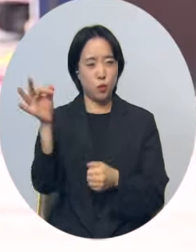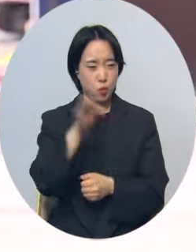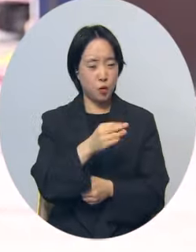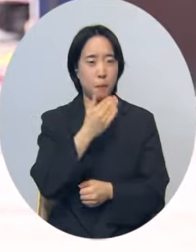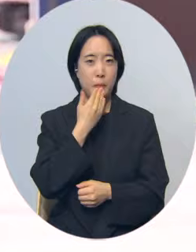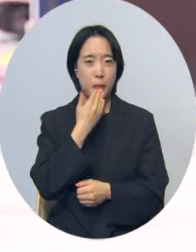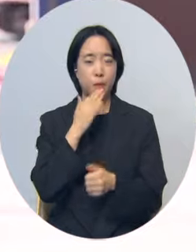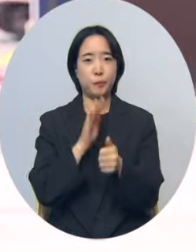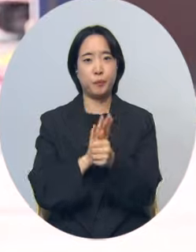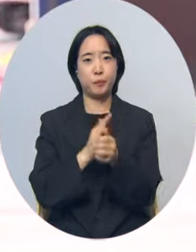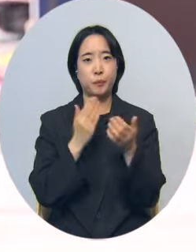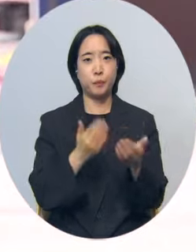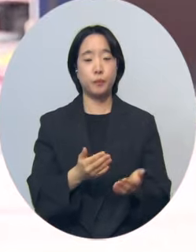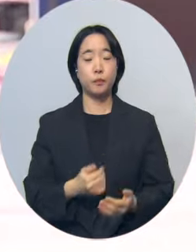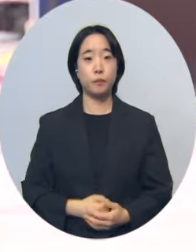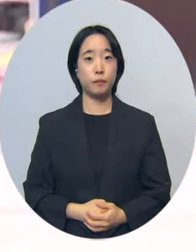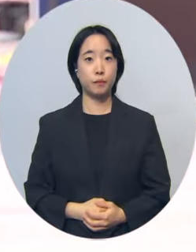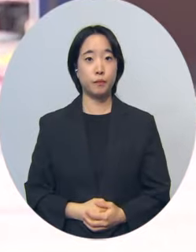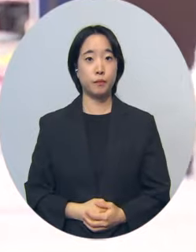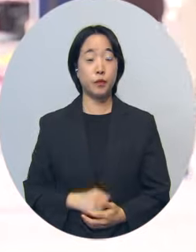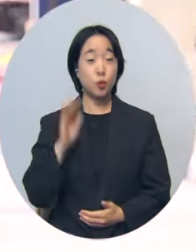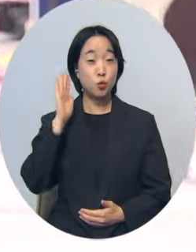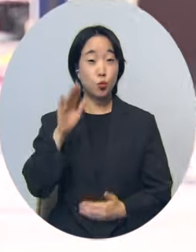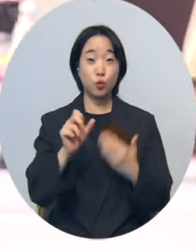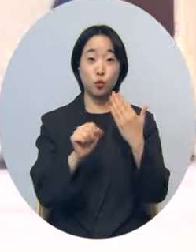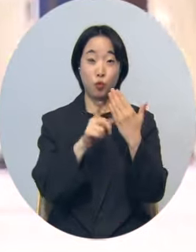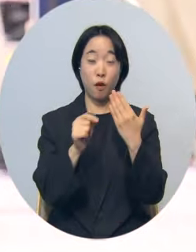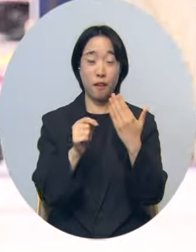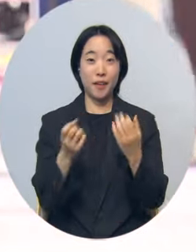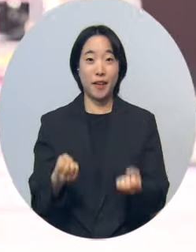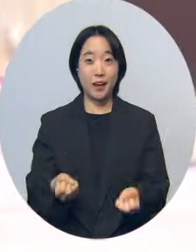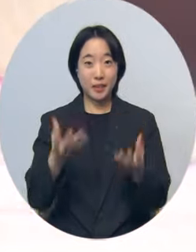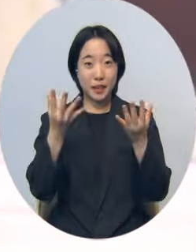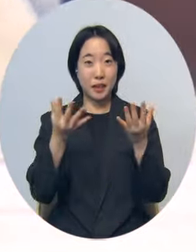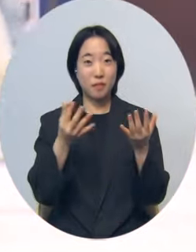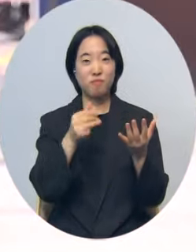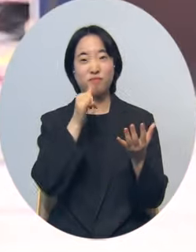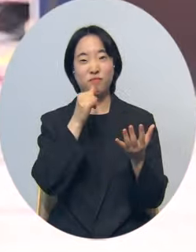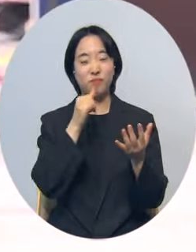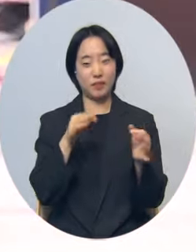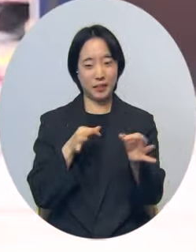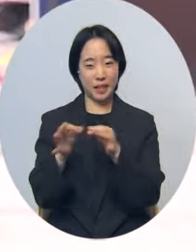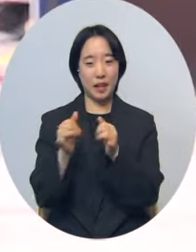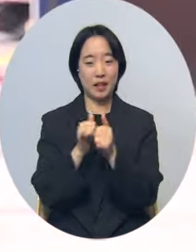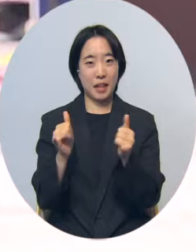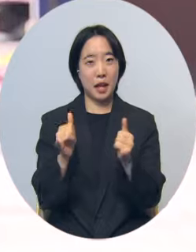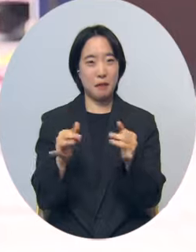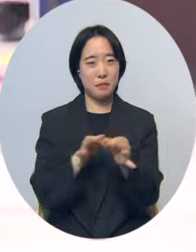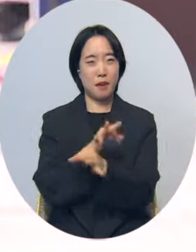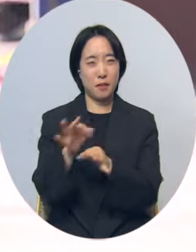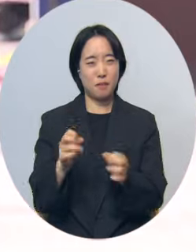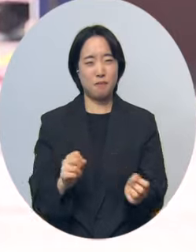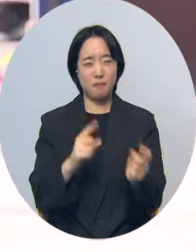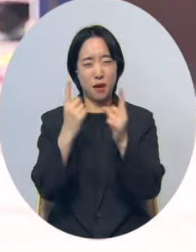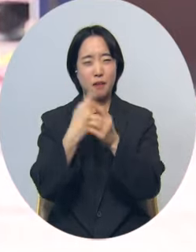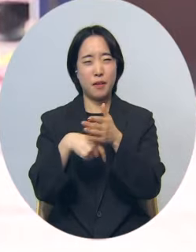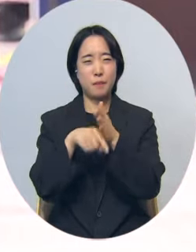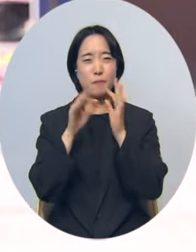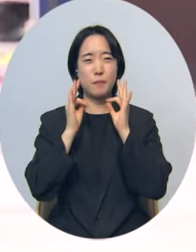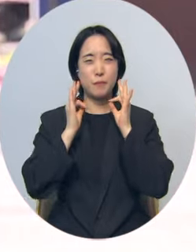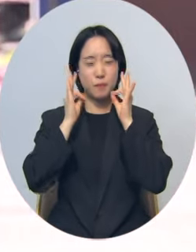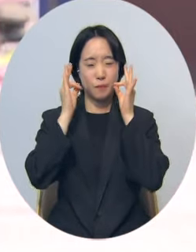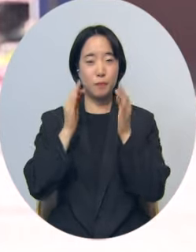9월 동행축제를 활용해 추석 전후로 다양한 중소기업과 소상공인의 판매를 정부가 돕기로 했습니다.